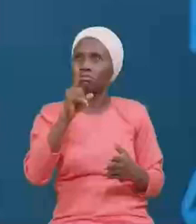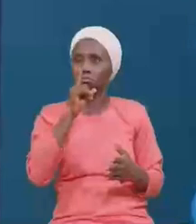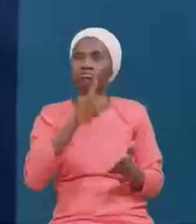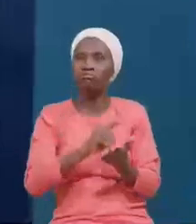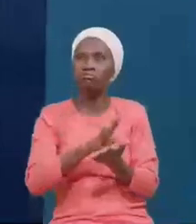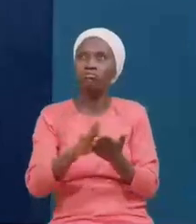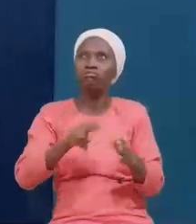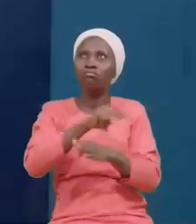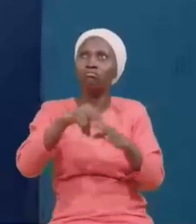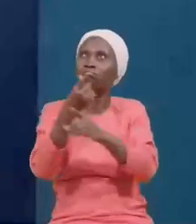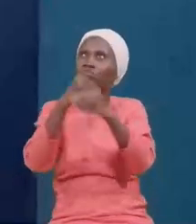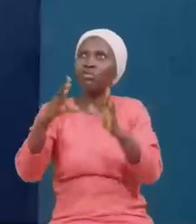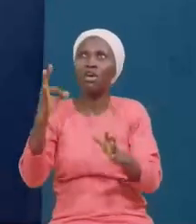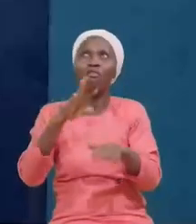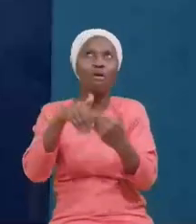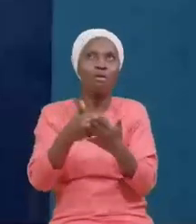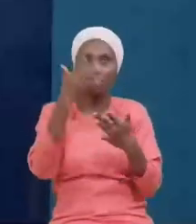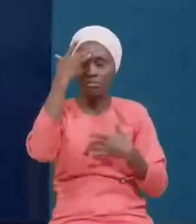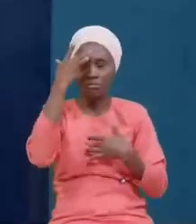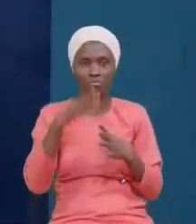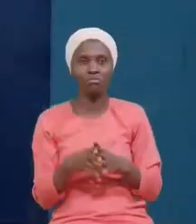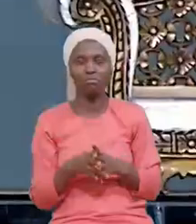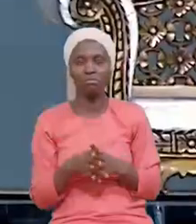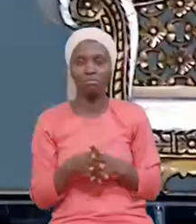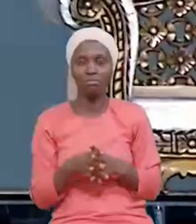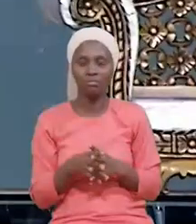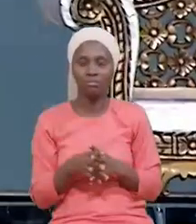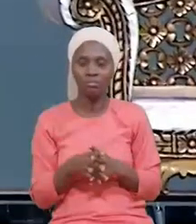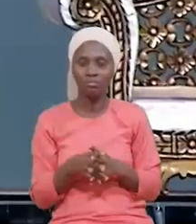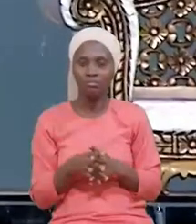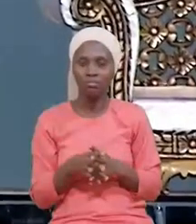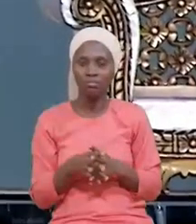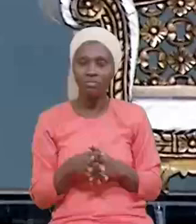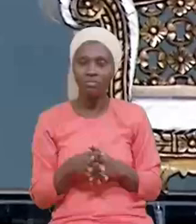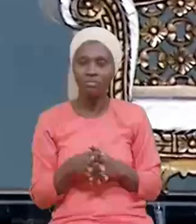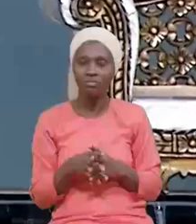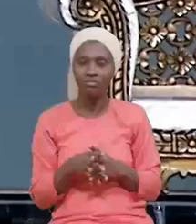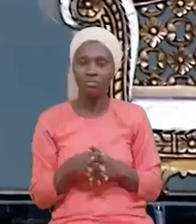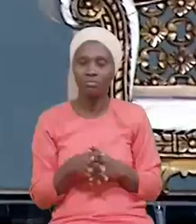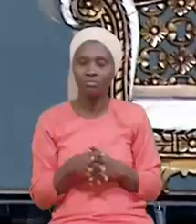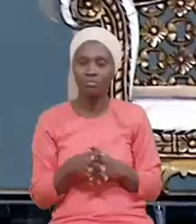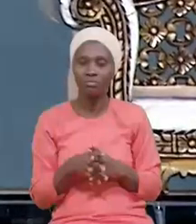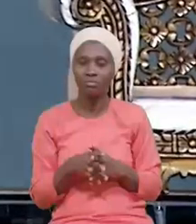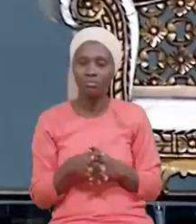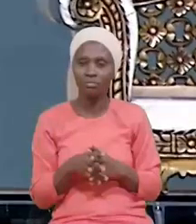Vous allez voir qu'il est véritablement le libérateur surnaturel de toutes les maladies.